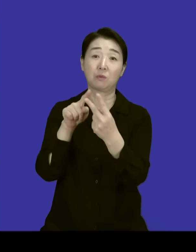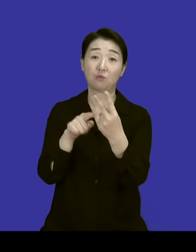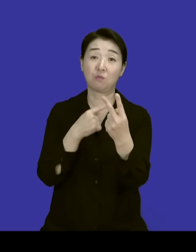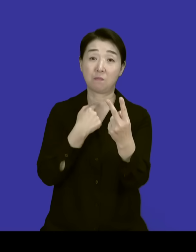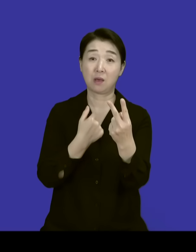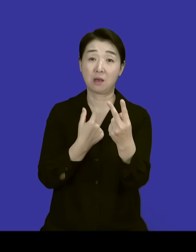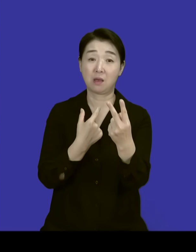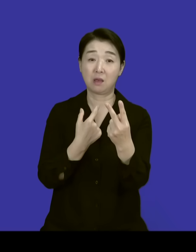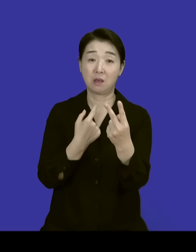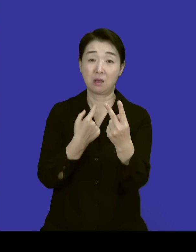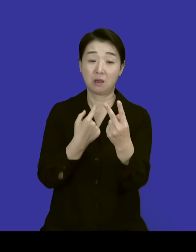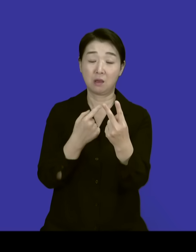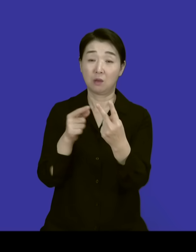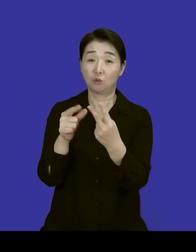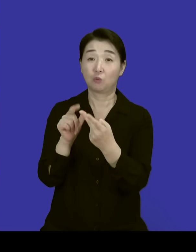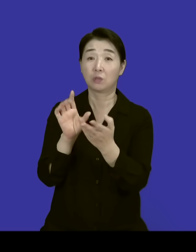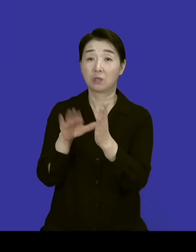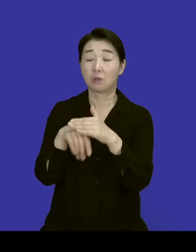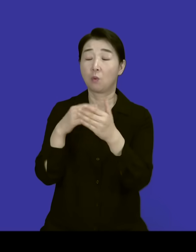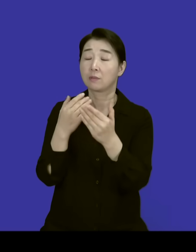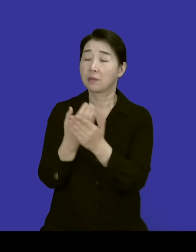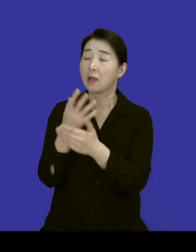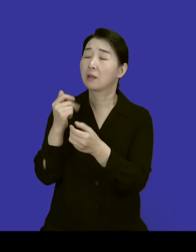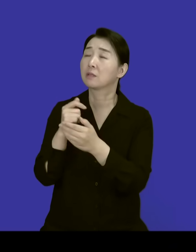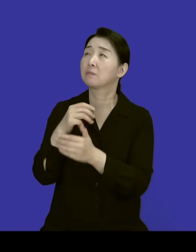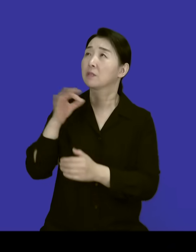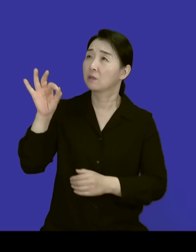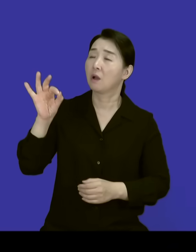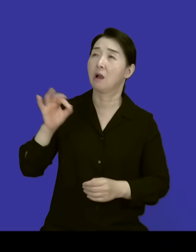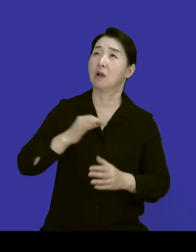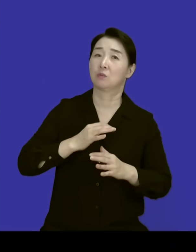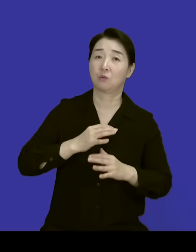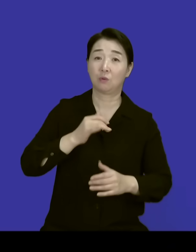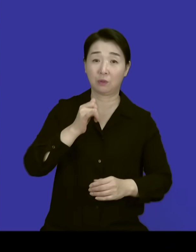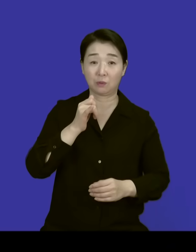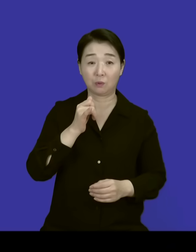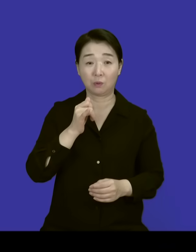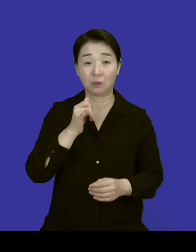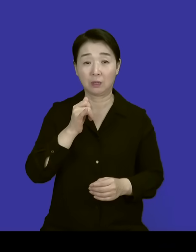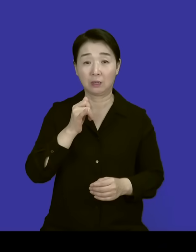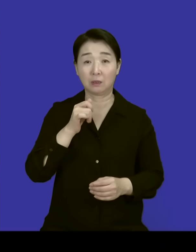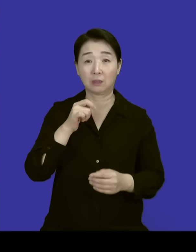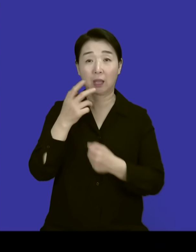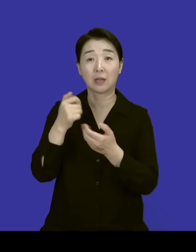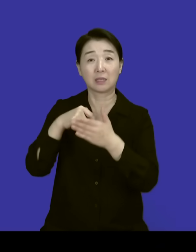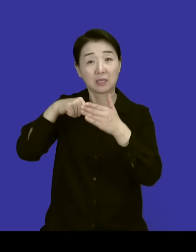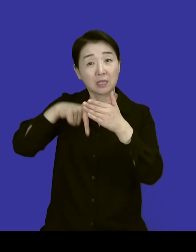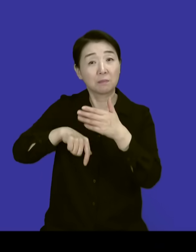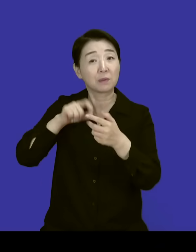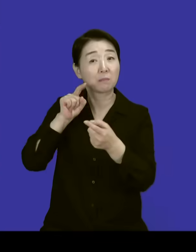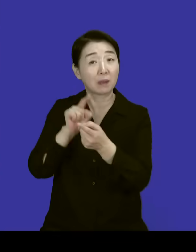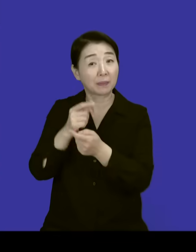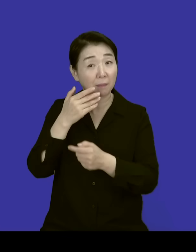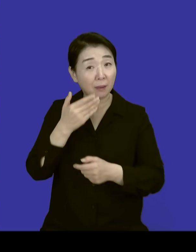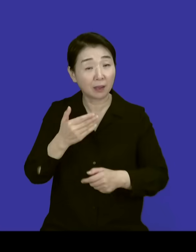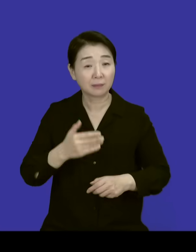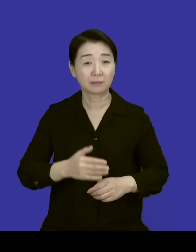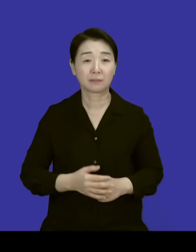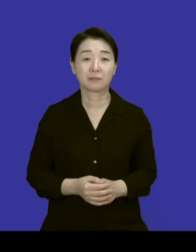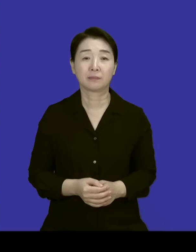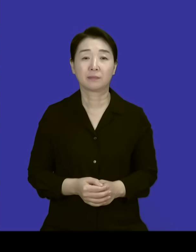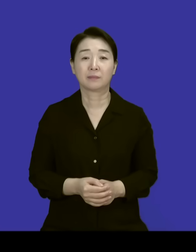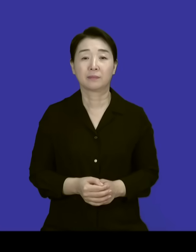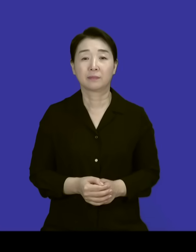번째 때는 완전히 받아들이시고 네. 막 두려운 마음이 드시고 그 다음에 이제 깊이 하나님을 만나시게 되셨을 것 같은데요.